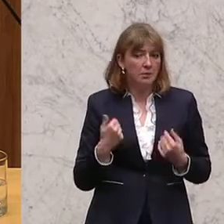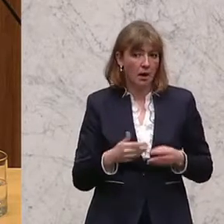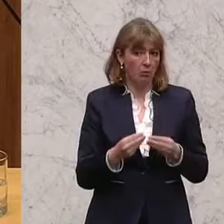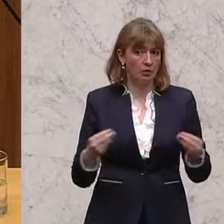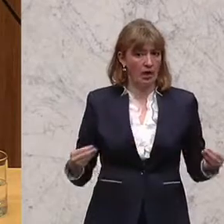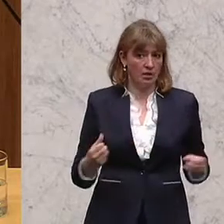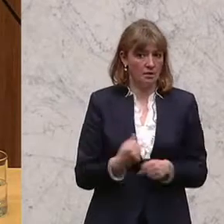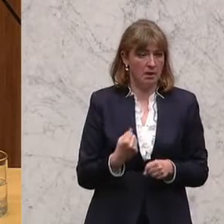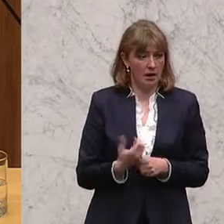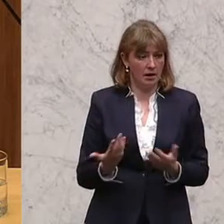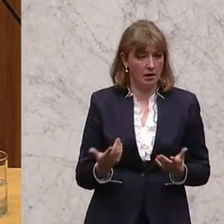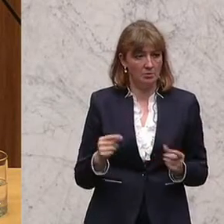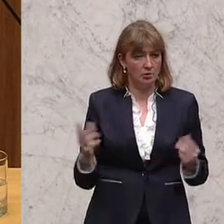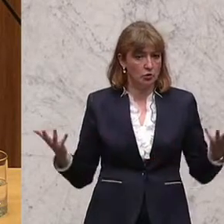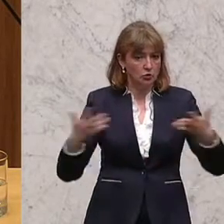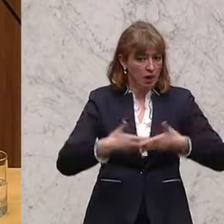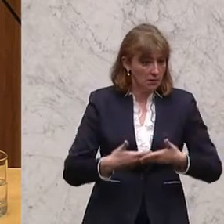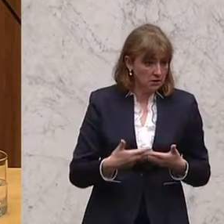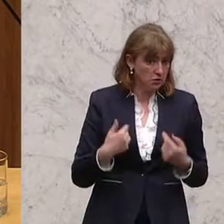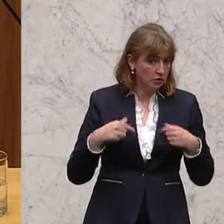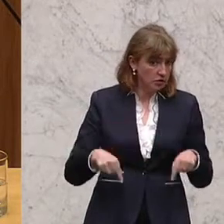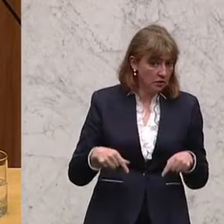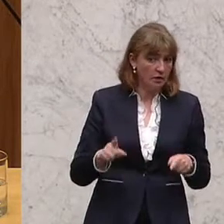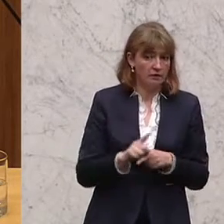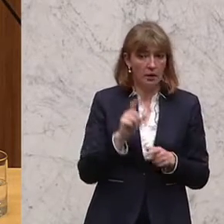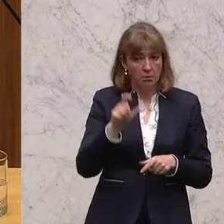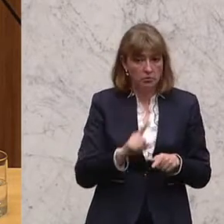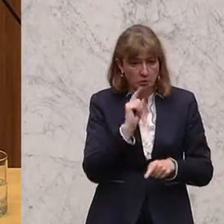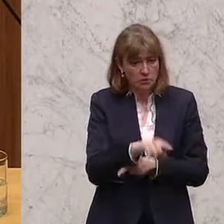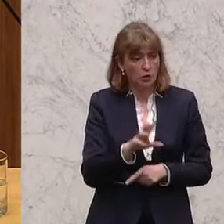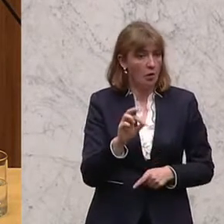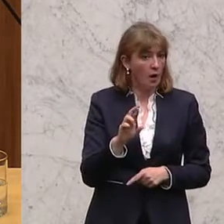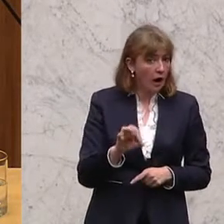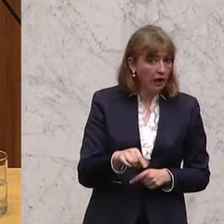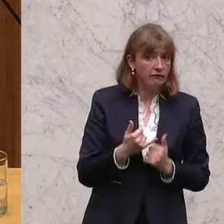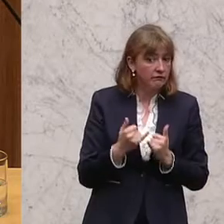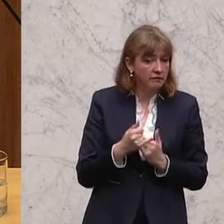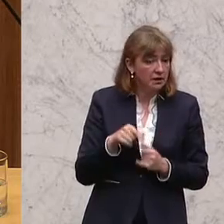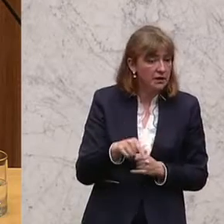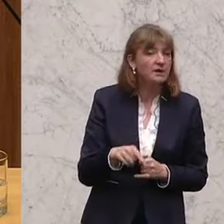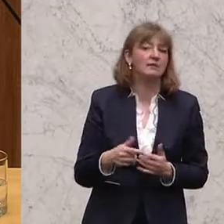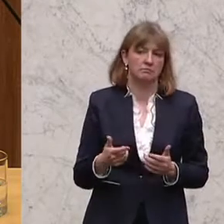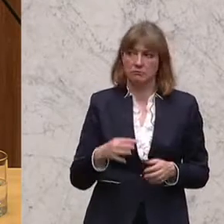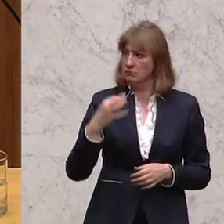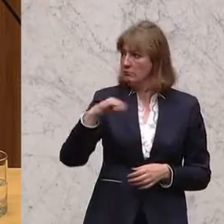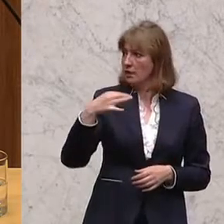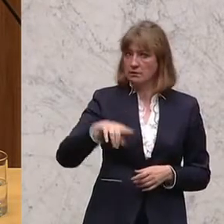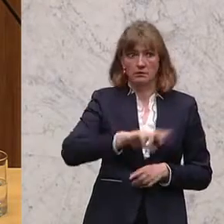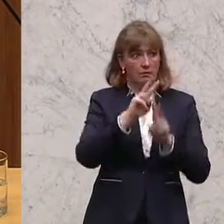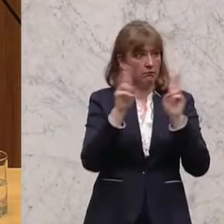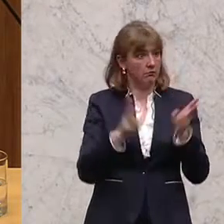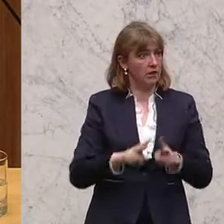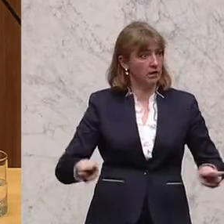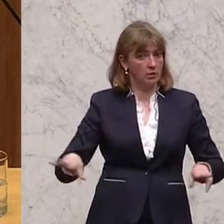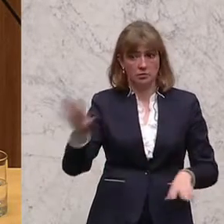moderner aufstellt. Die Zusammensetzung, wie bei uns die Personalbestellung ORF zustande kommt, ist international einzigartig, wie das